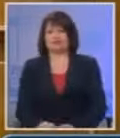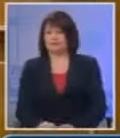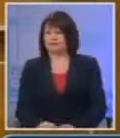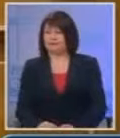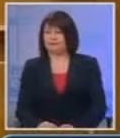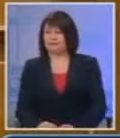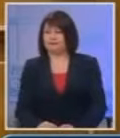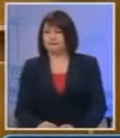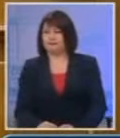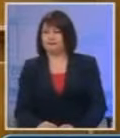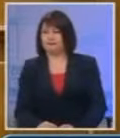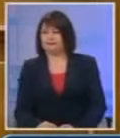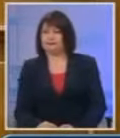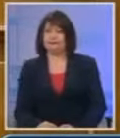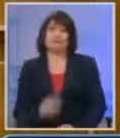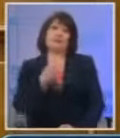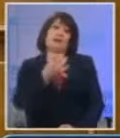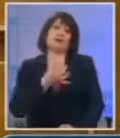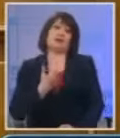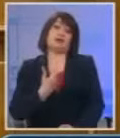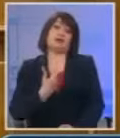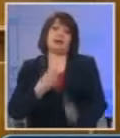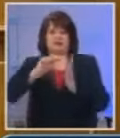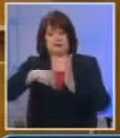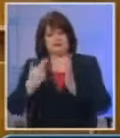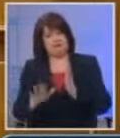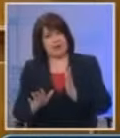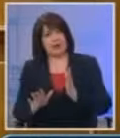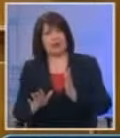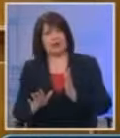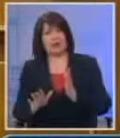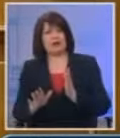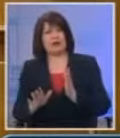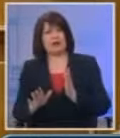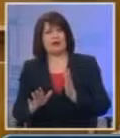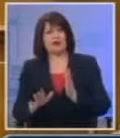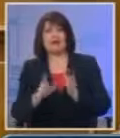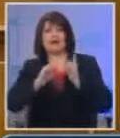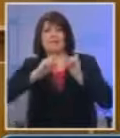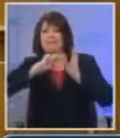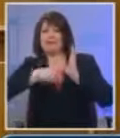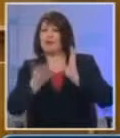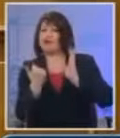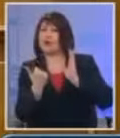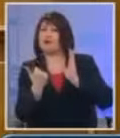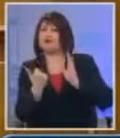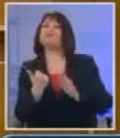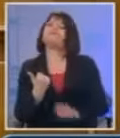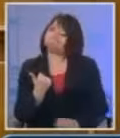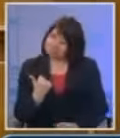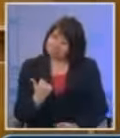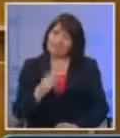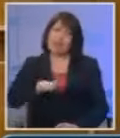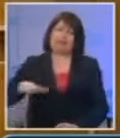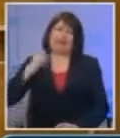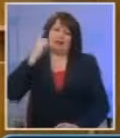Μας πάτε στο ότι υπογράψατε κάτι που δεν λέγεται μνημόνιο. Μνημόνιο λέγεται και τα μικρά παιδιά